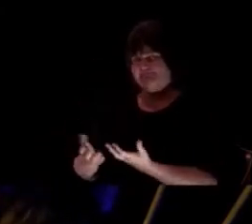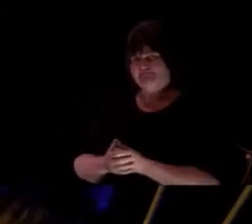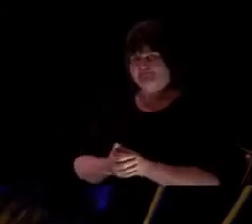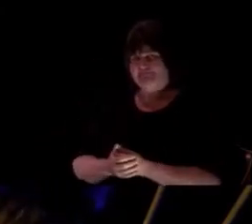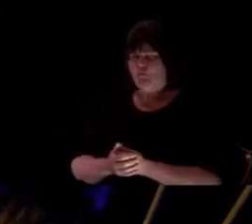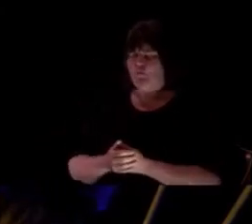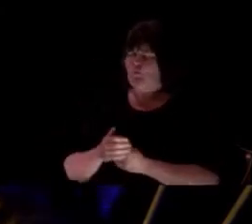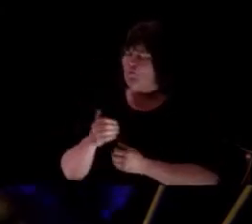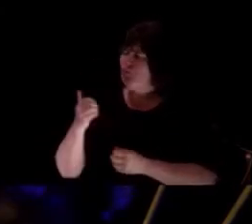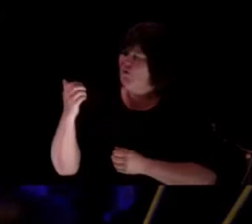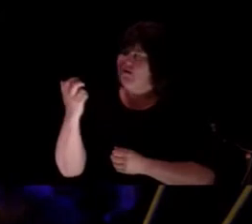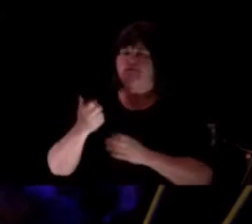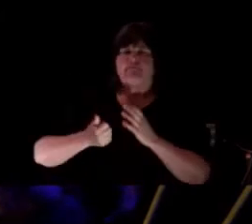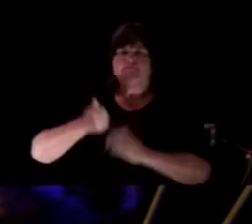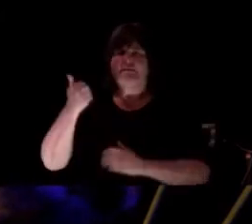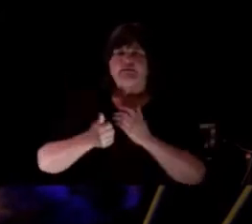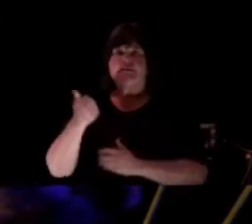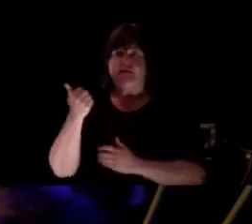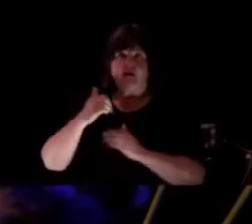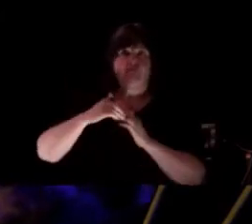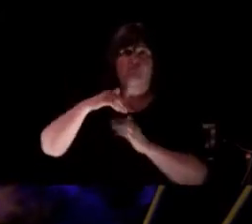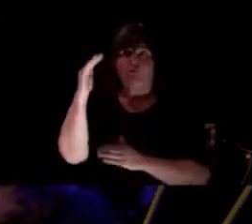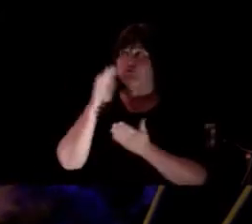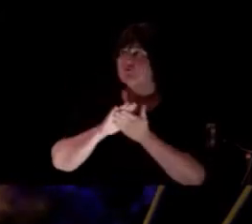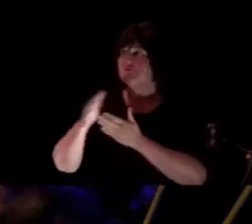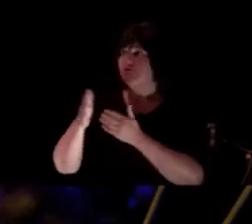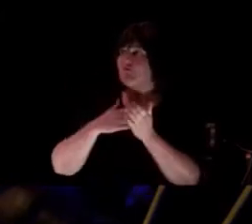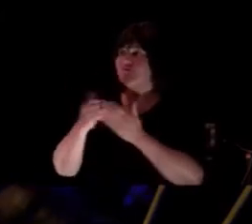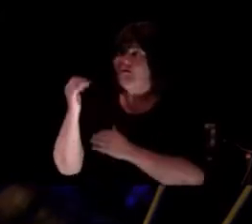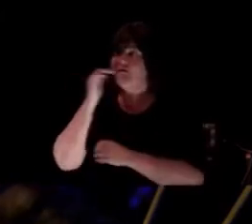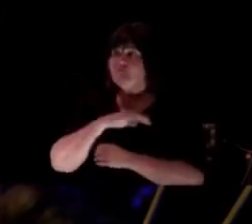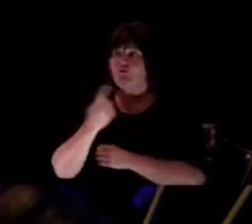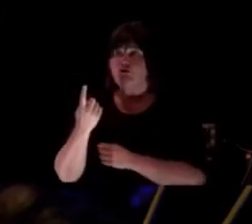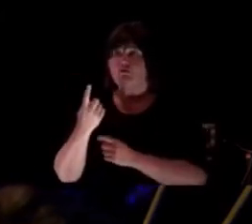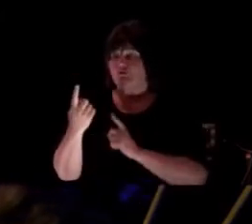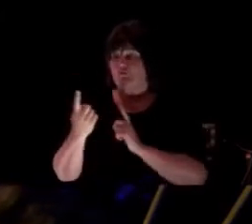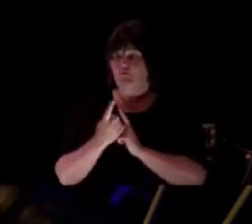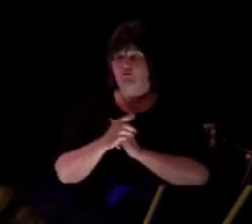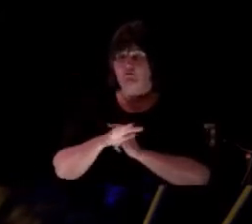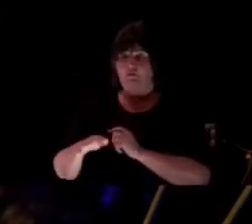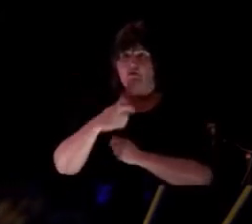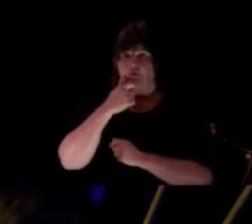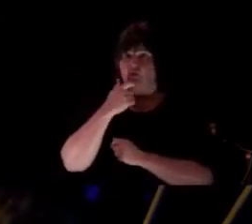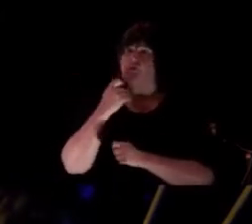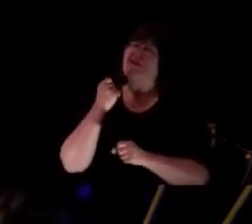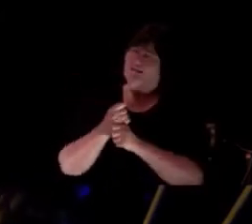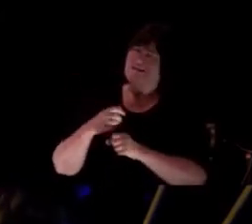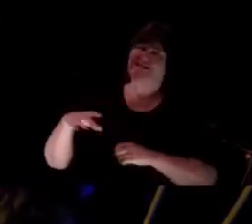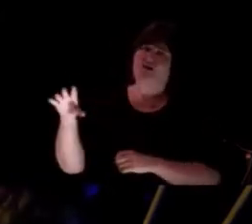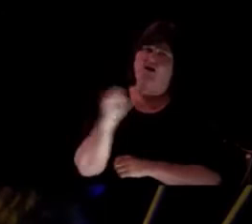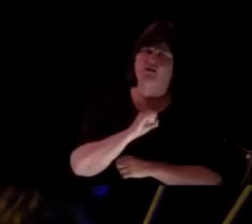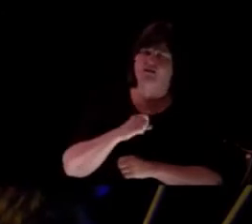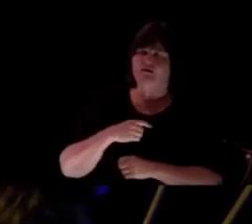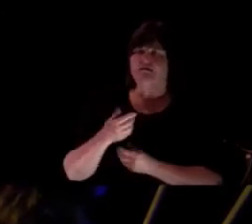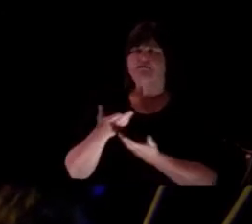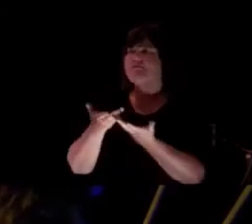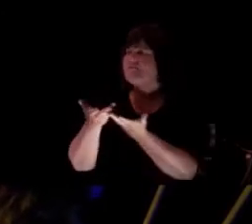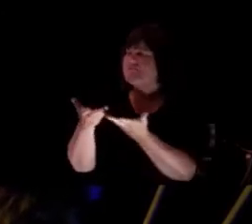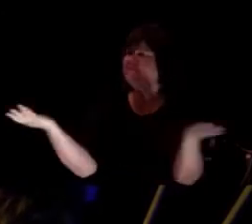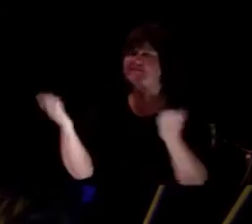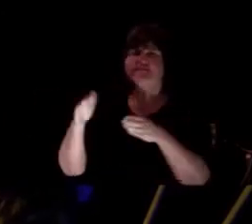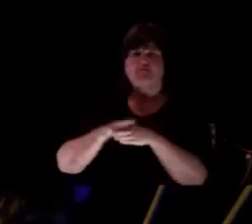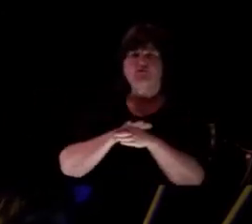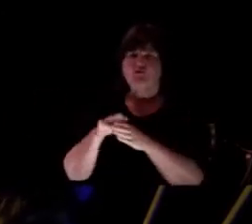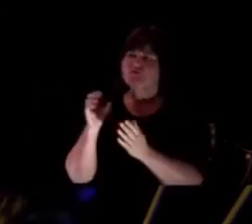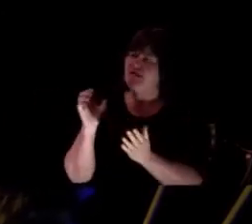Det så viktig at voksne og fagfolk I møte med barn, unge og alle egentlig, viser følelser,